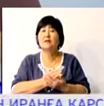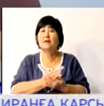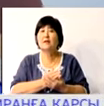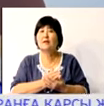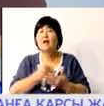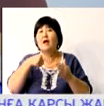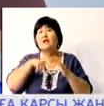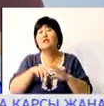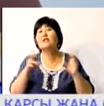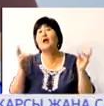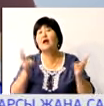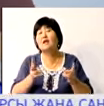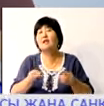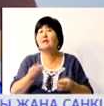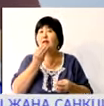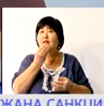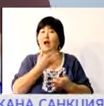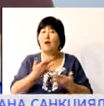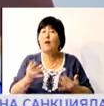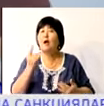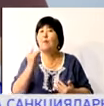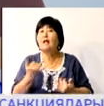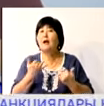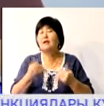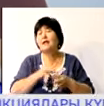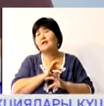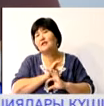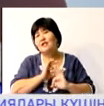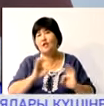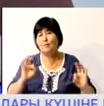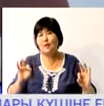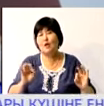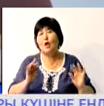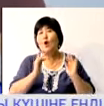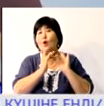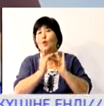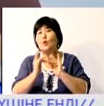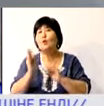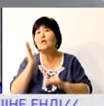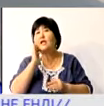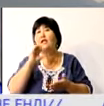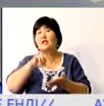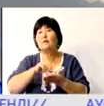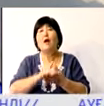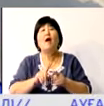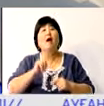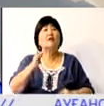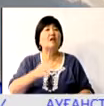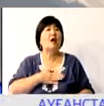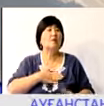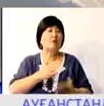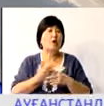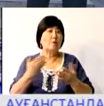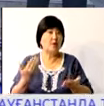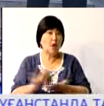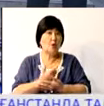Ішінде керекті тағамдары да, балаға арналған керемет төсектері де бар. Алыстан немғындалап тұрған мына